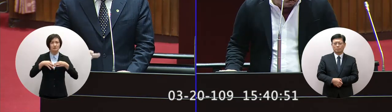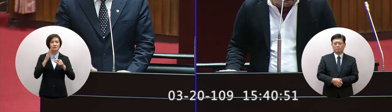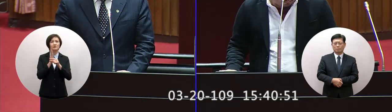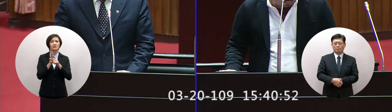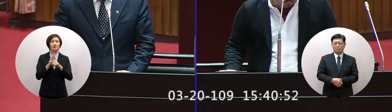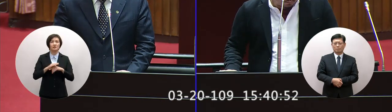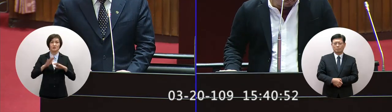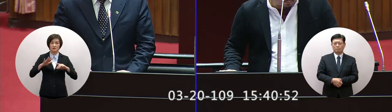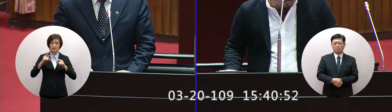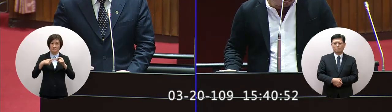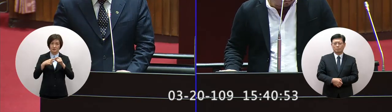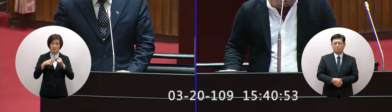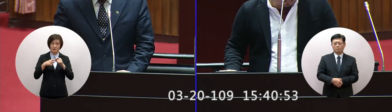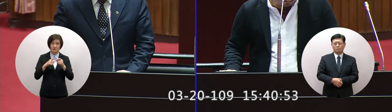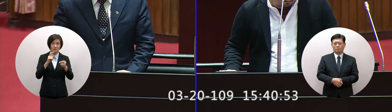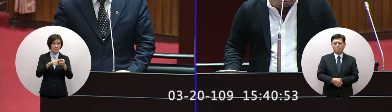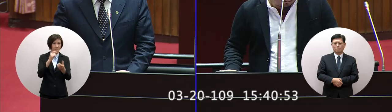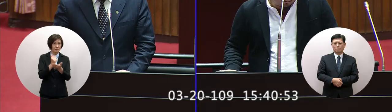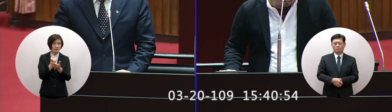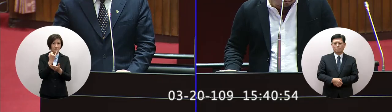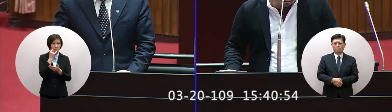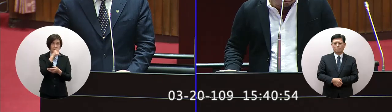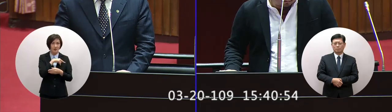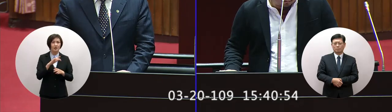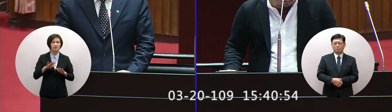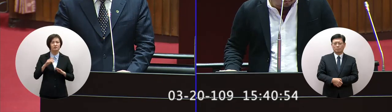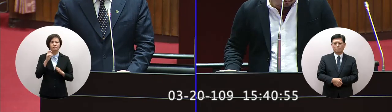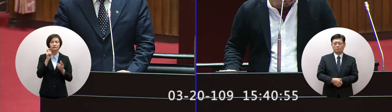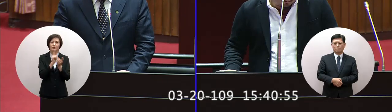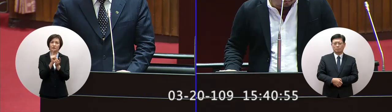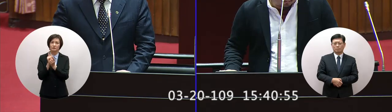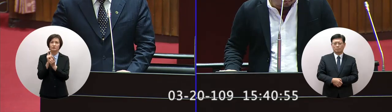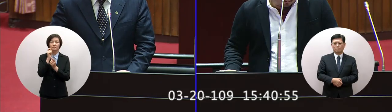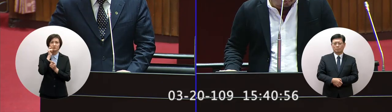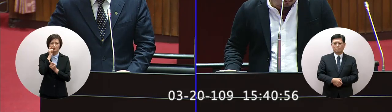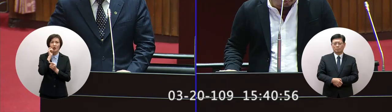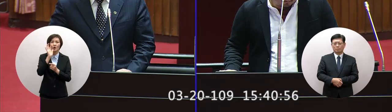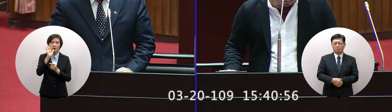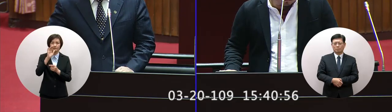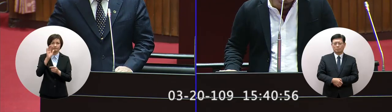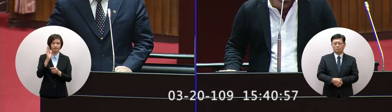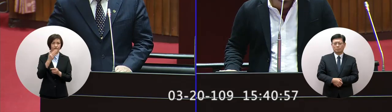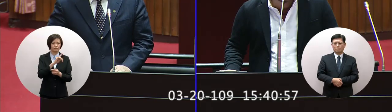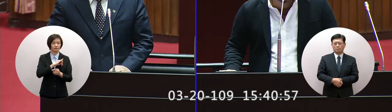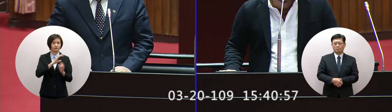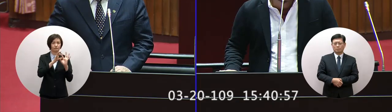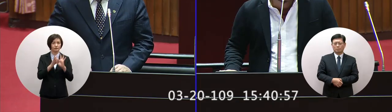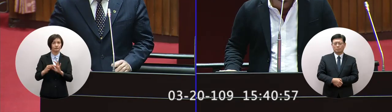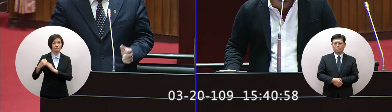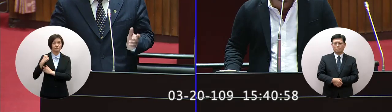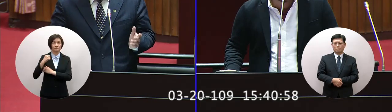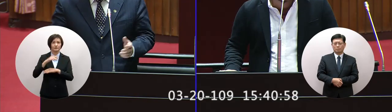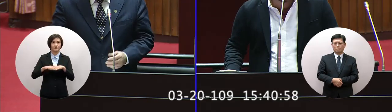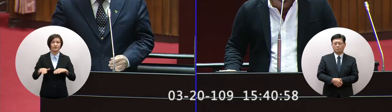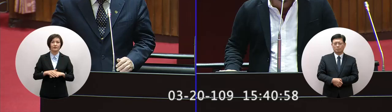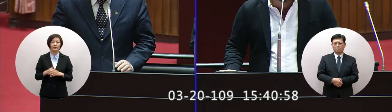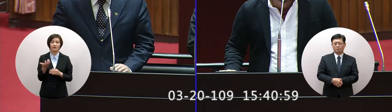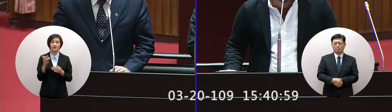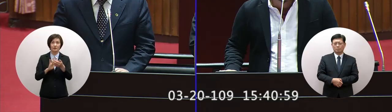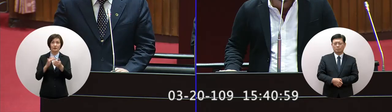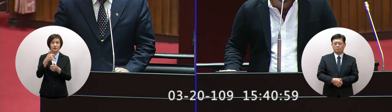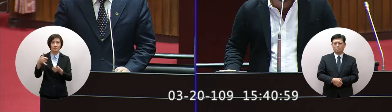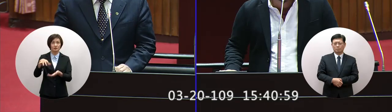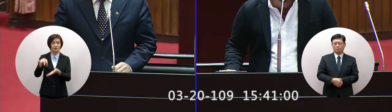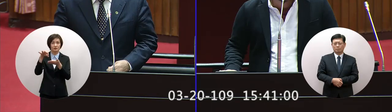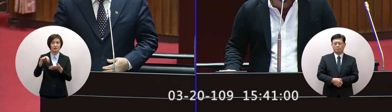年是不是我们可以达到这个目标，现在看起来是有些难度，但是我们还是可以继续来努力。所以我想在委员所提的，也是在